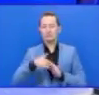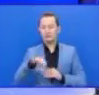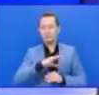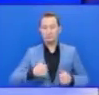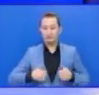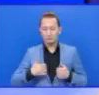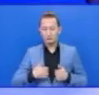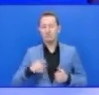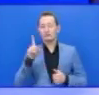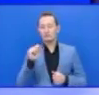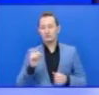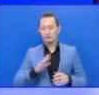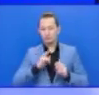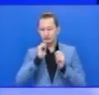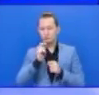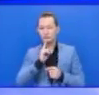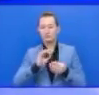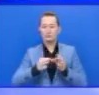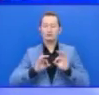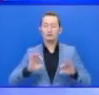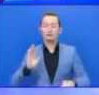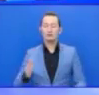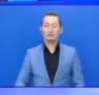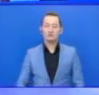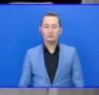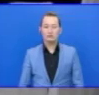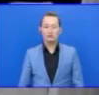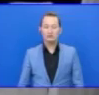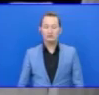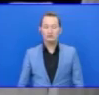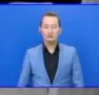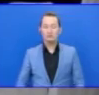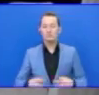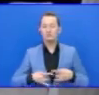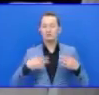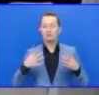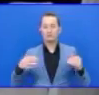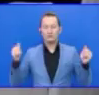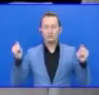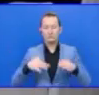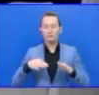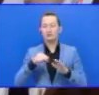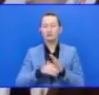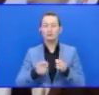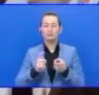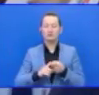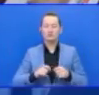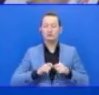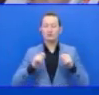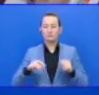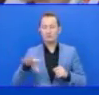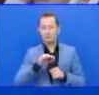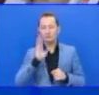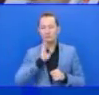алтсалысқандар үшін алғыс жаудырды. Тілші бейне материалында толығырақ. Мерекелік бас қосу барысында ұйымдастырушылар көп